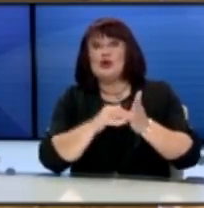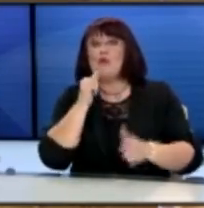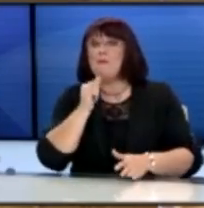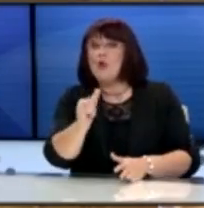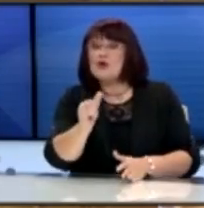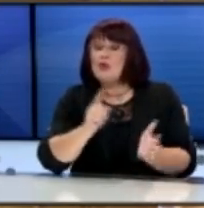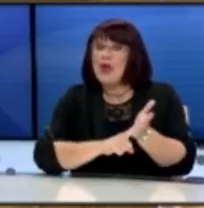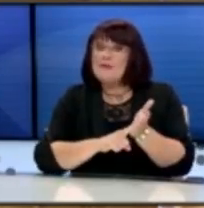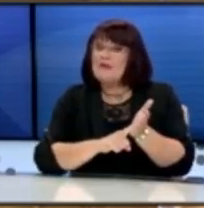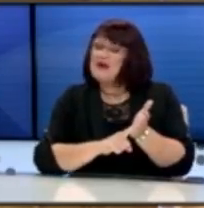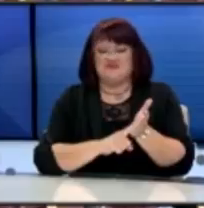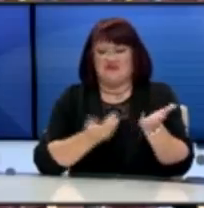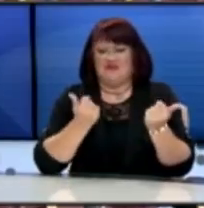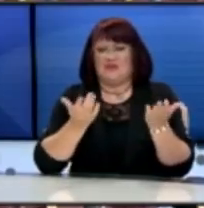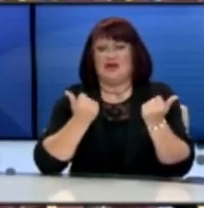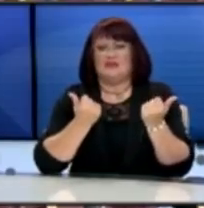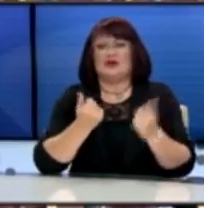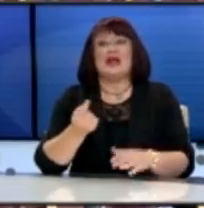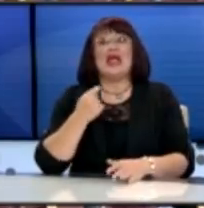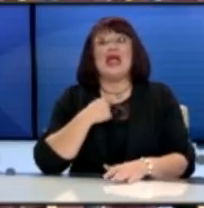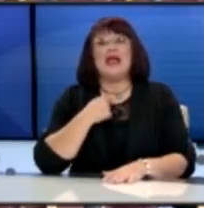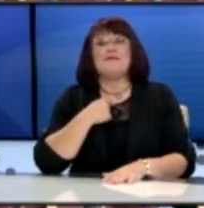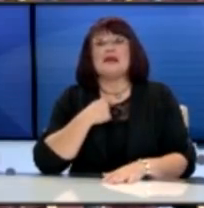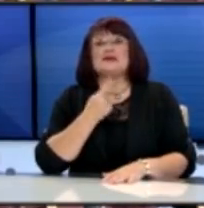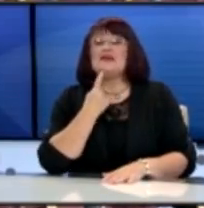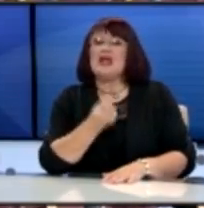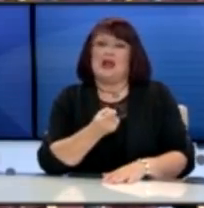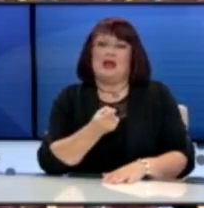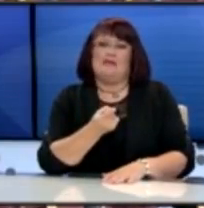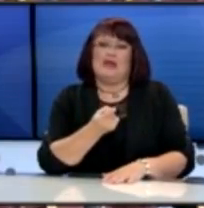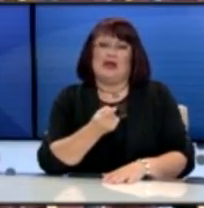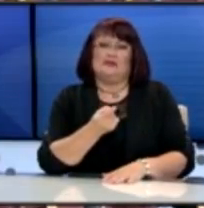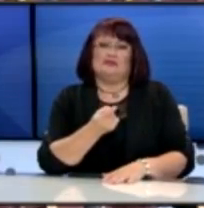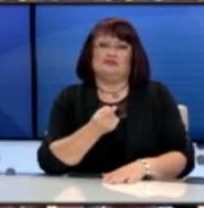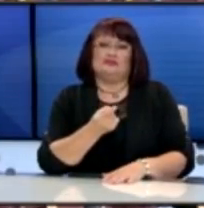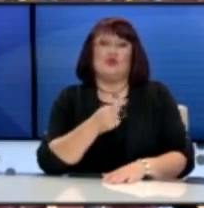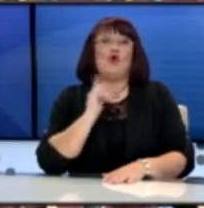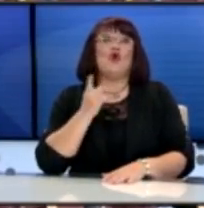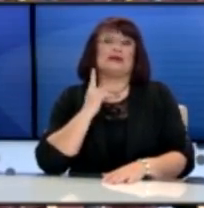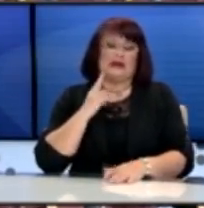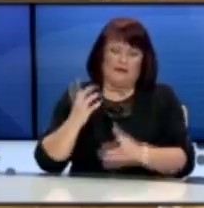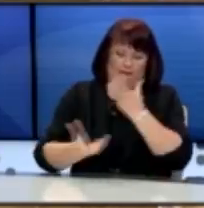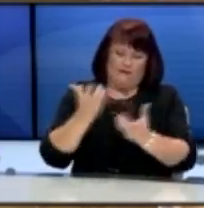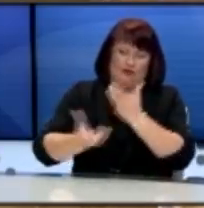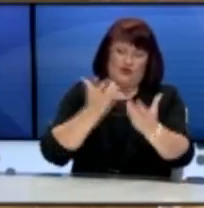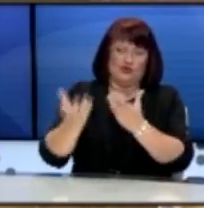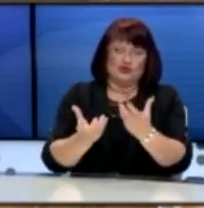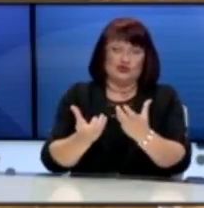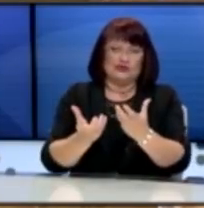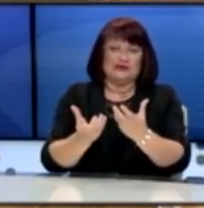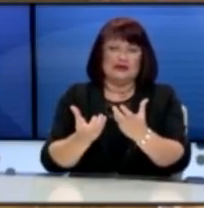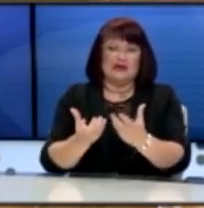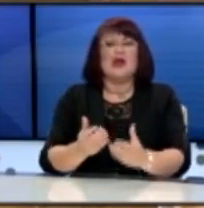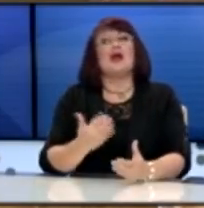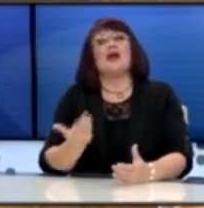μόνιμο. Όμως, εμείς δεν συμβιβαζόμαστε με την ιδέα ότι όταν πιάνει μια φωτιά, θα απειλούνται και